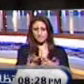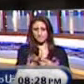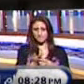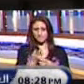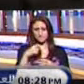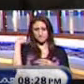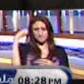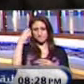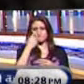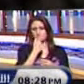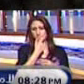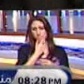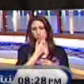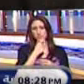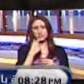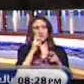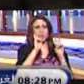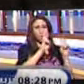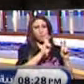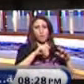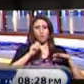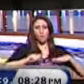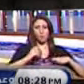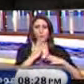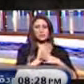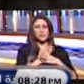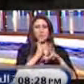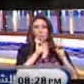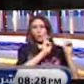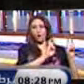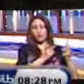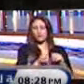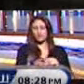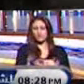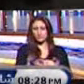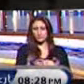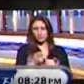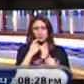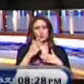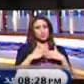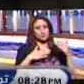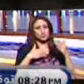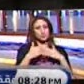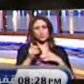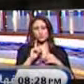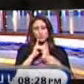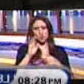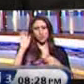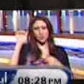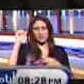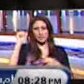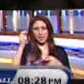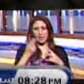لماذا الطعن ليس له علاقة لا من قريب ولا من بعيد بإجراء الانتخابات من